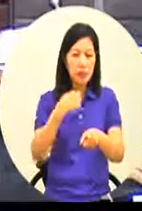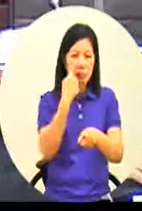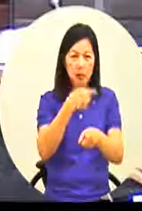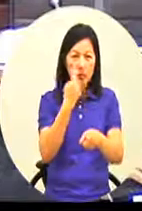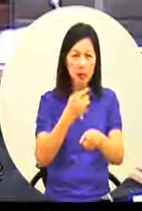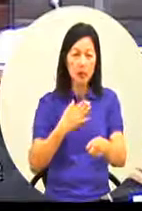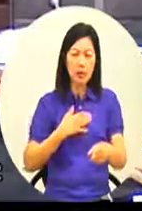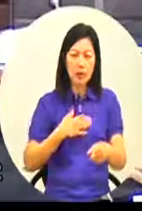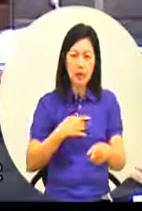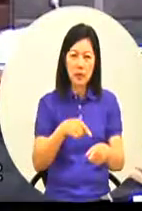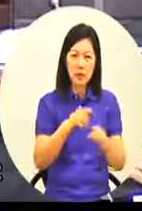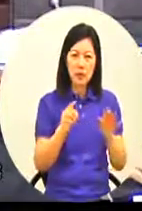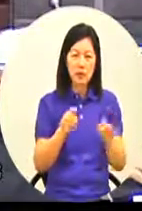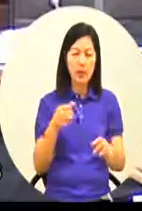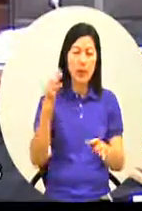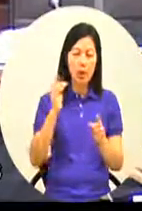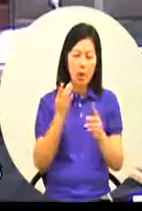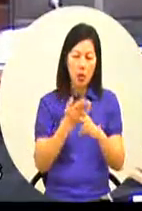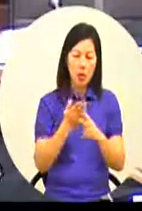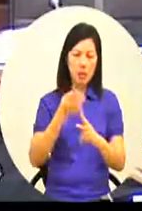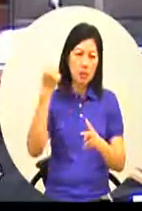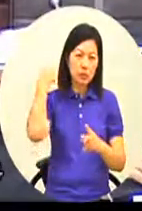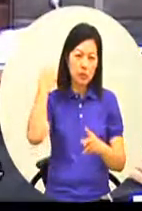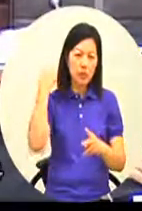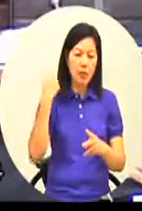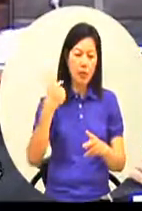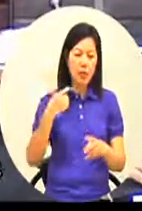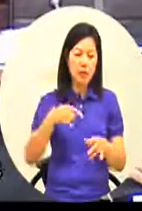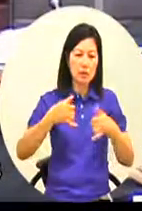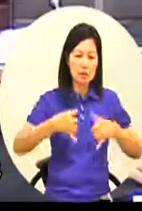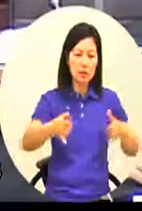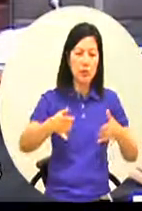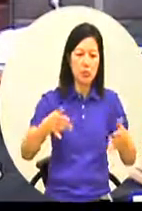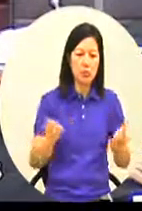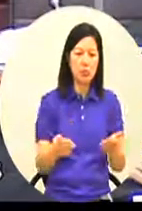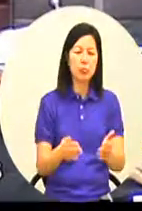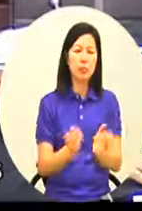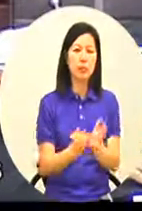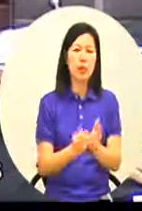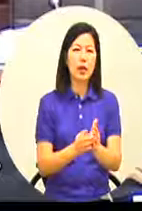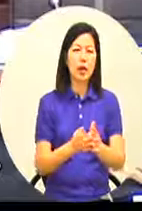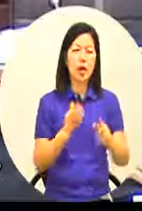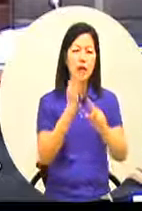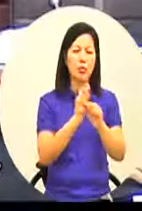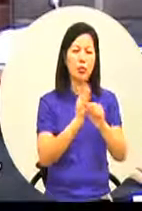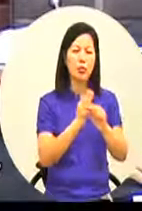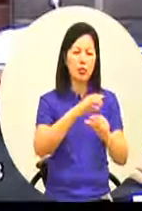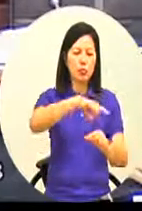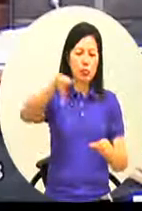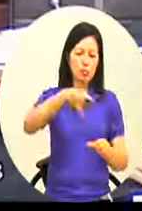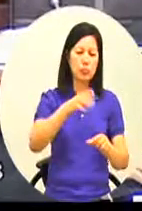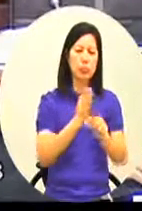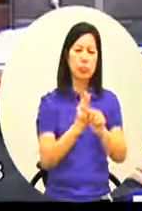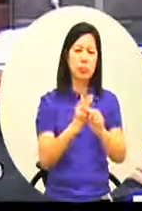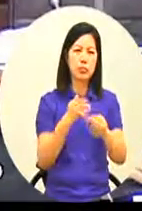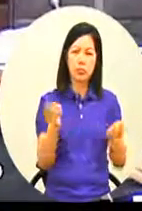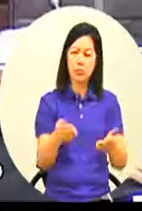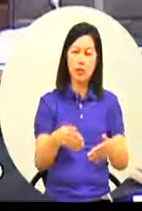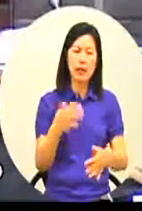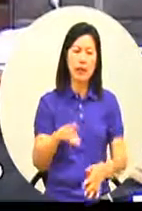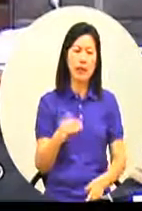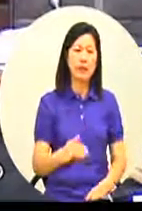路口的后壁遮吼，两边拢开辟，单以中段还袂开辟。啊，这个部分哦，